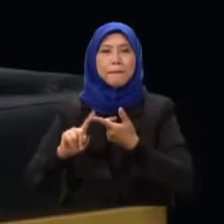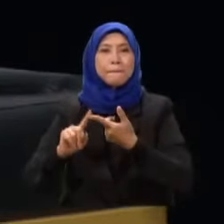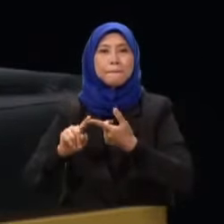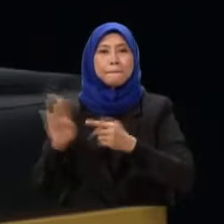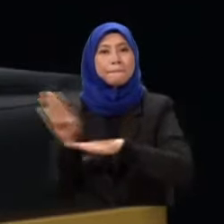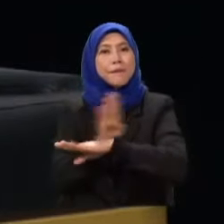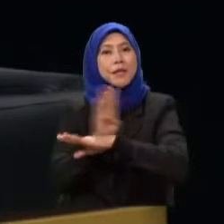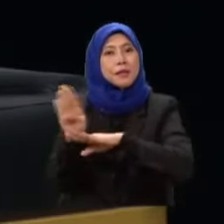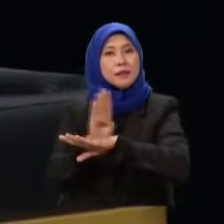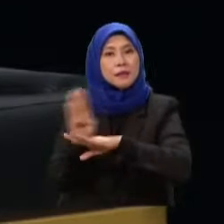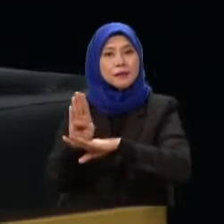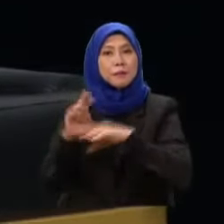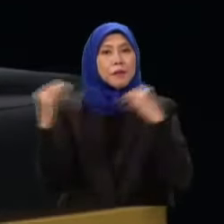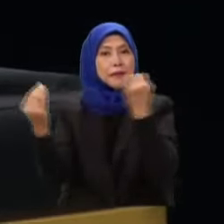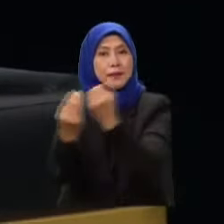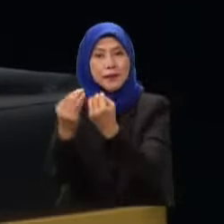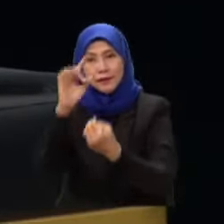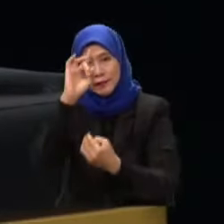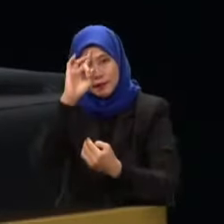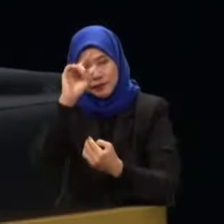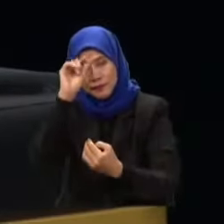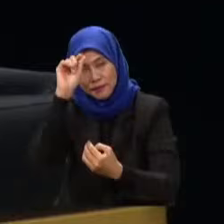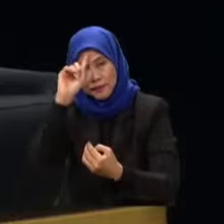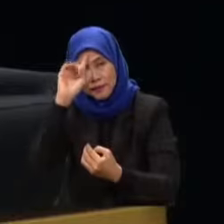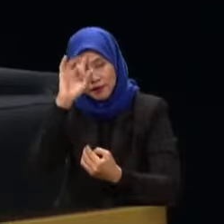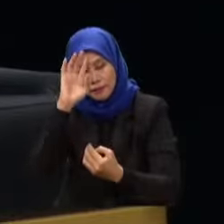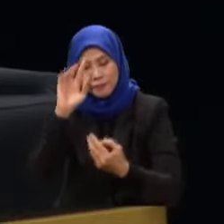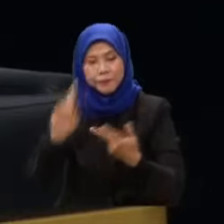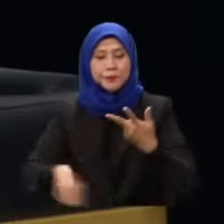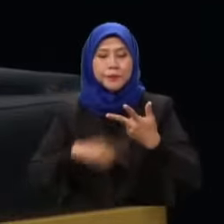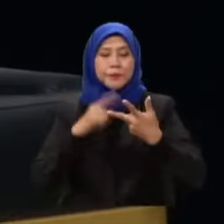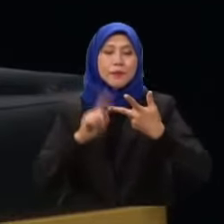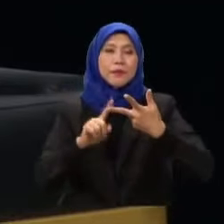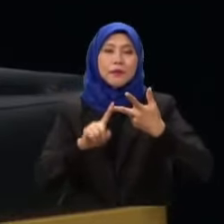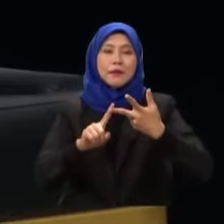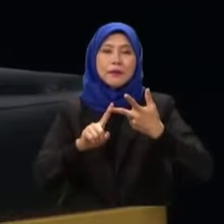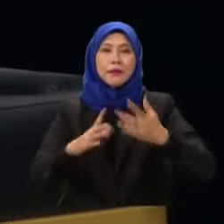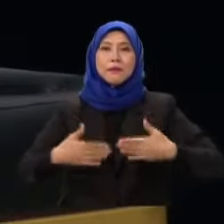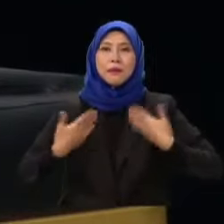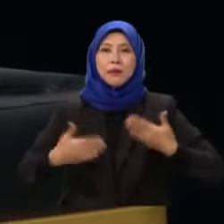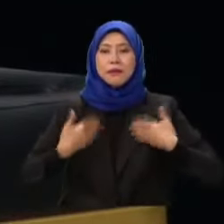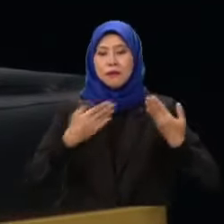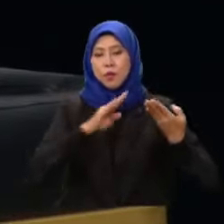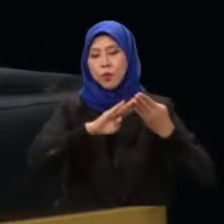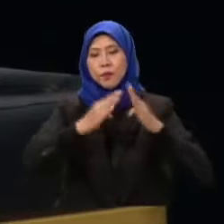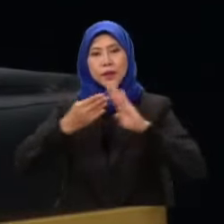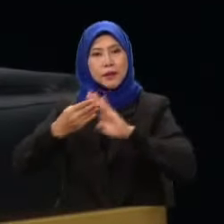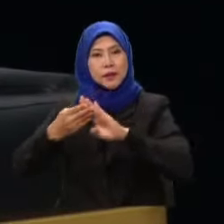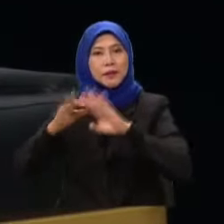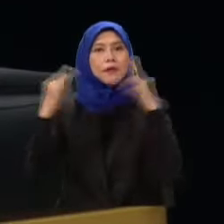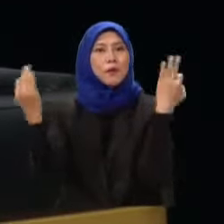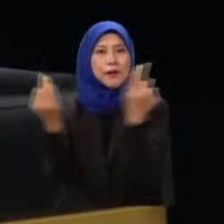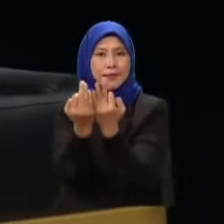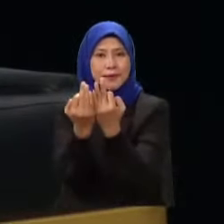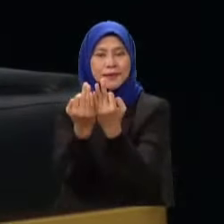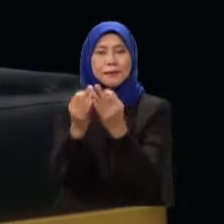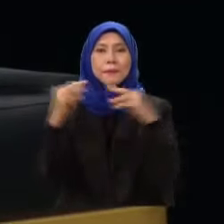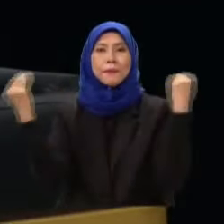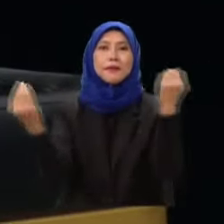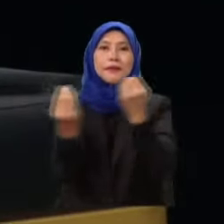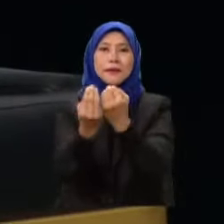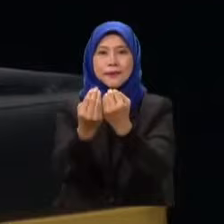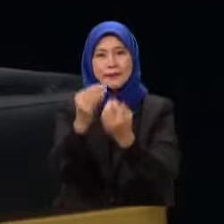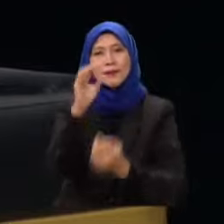Oke masyarakat India Ketiga program yang berkaitan dengan soal kesejahteraan community dan juga keluarga masyarakat Indian